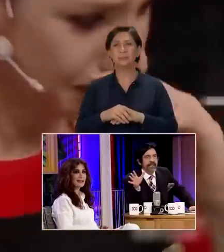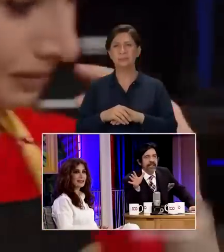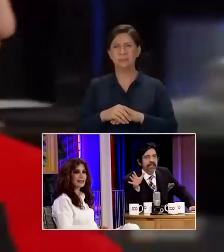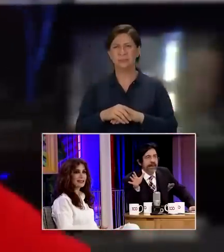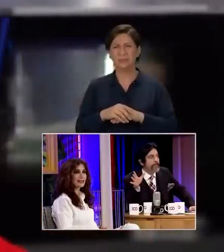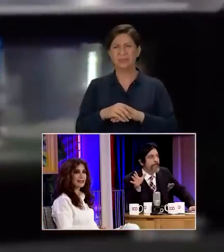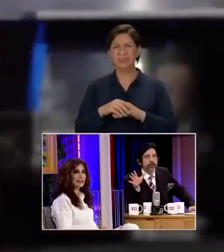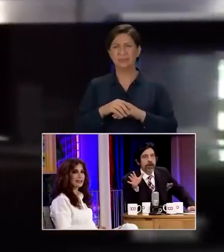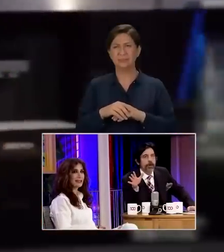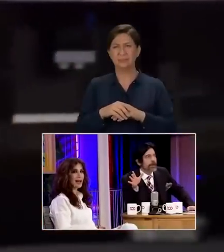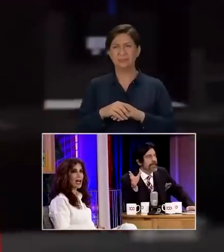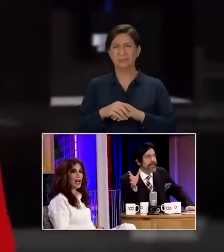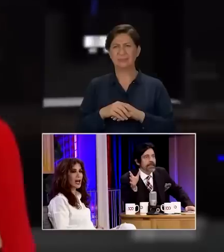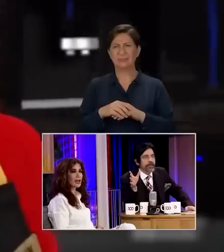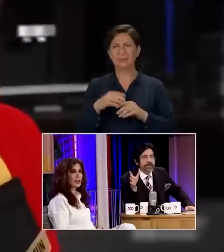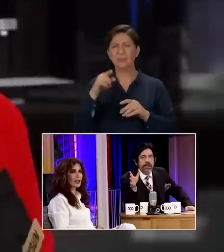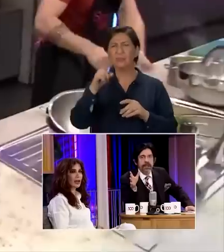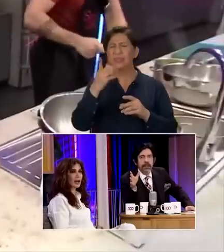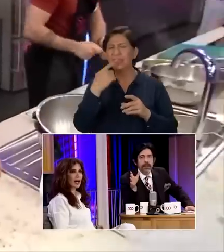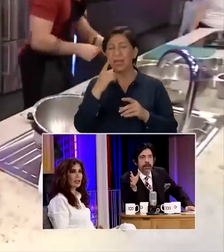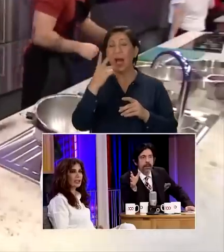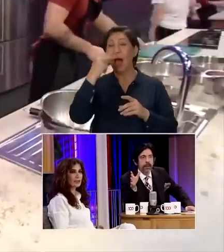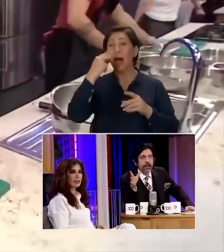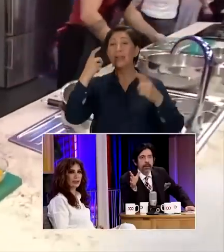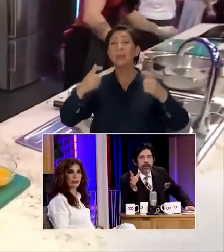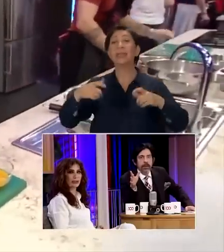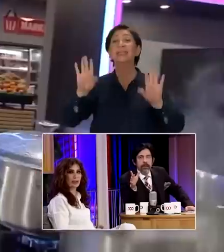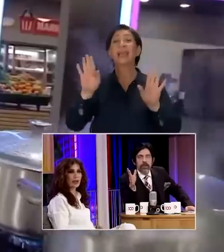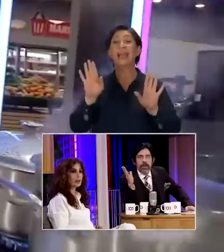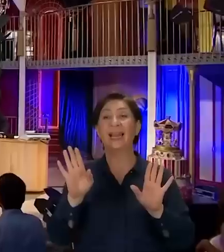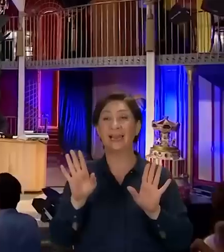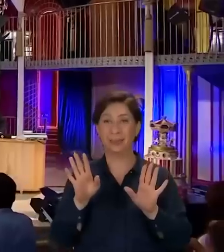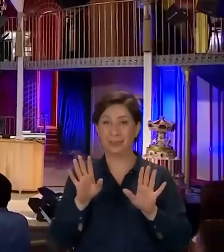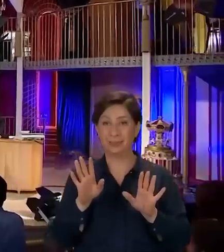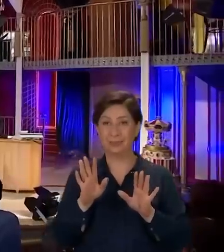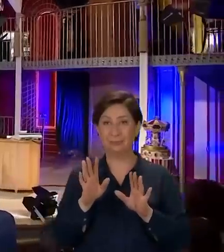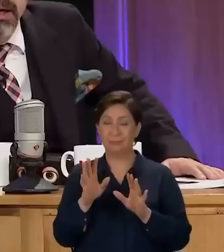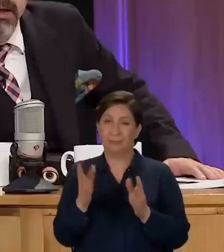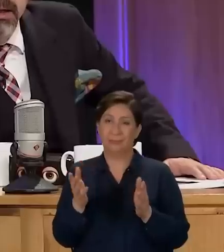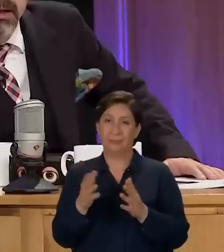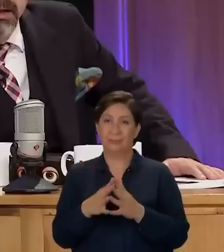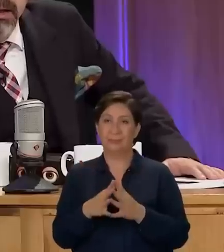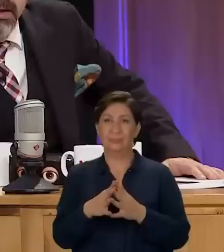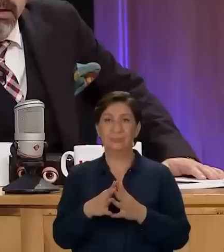ağlıyorsun? Ağlamayacaksın. Burası... Burası ağlama yeri değil. Burası ağlama yeri değil.